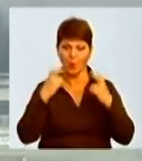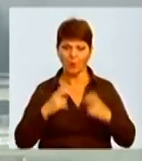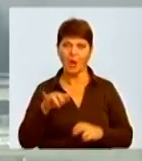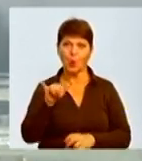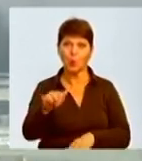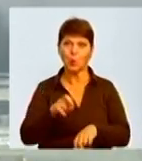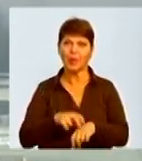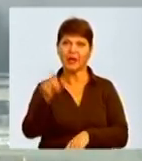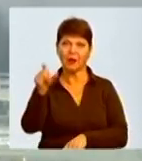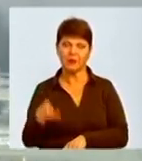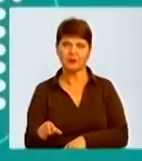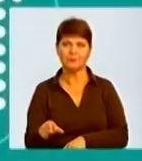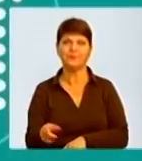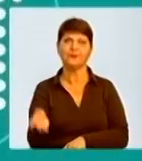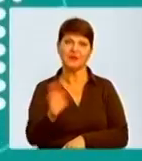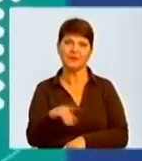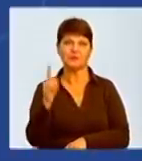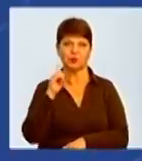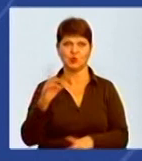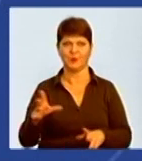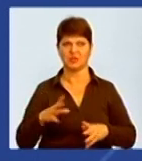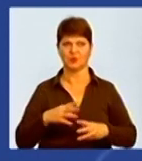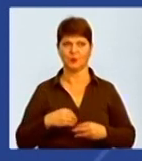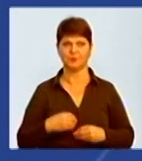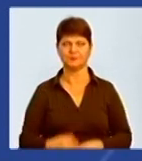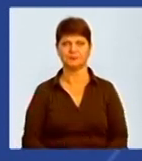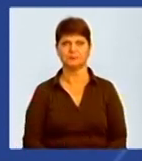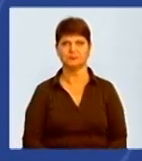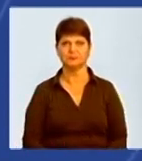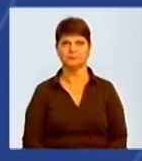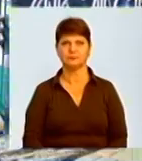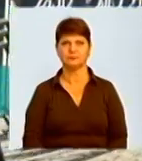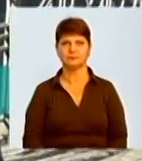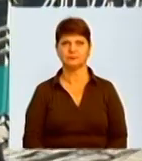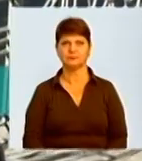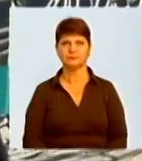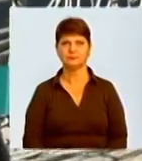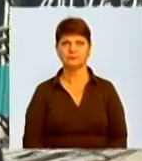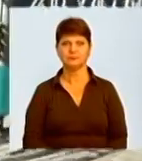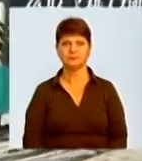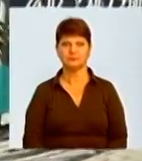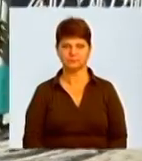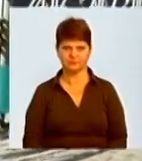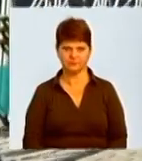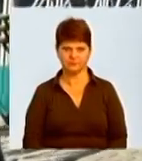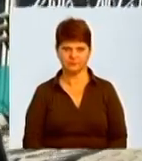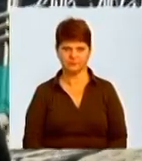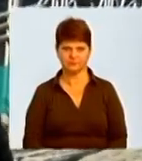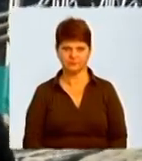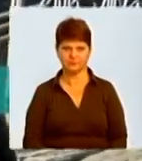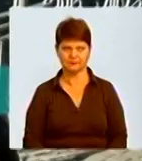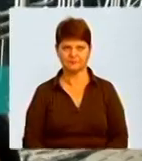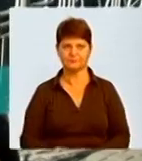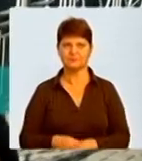Давайте почуємо разом. хочу провериться, потому что